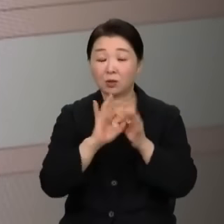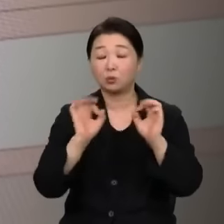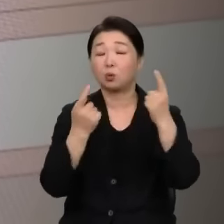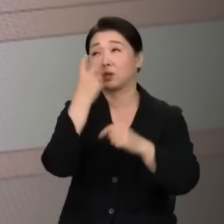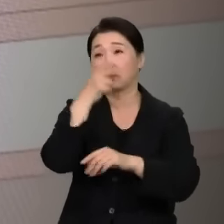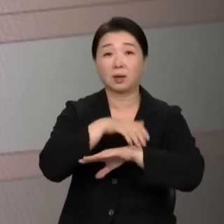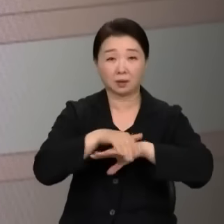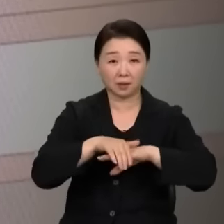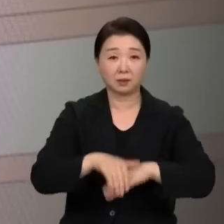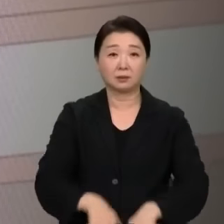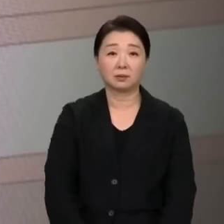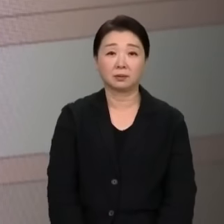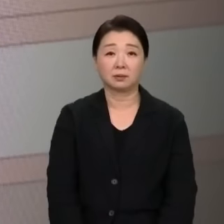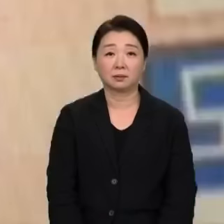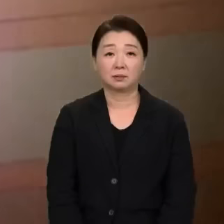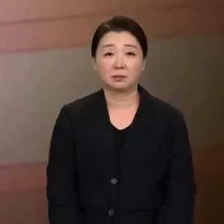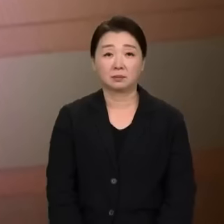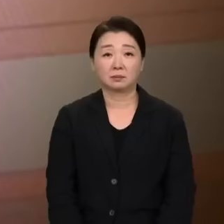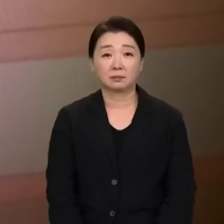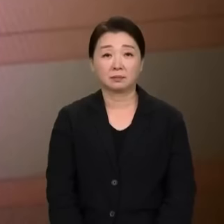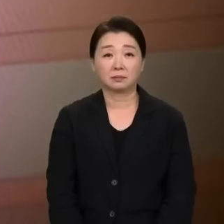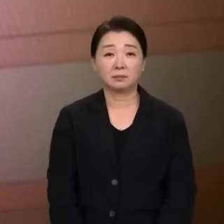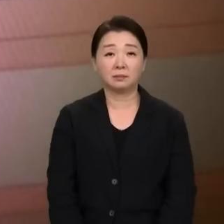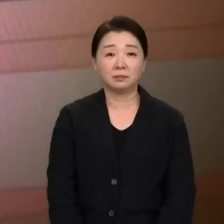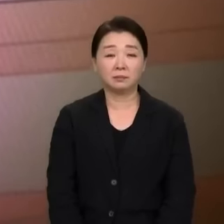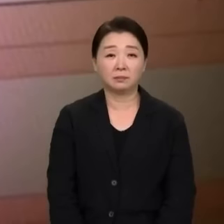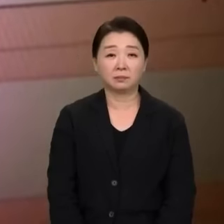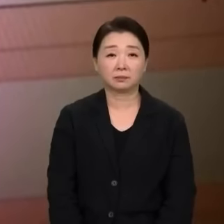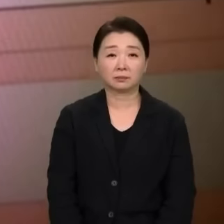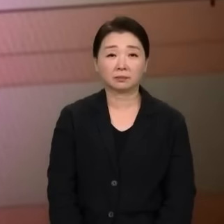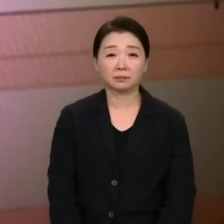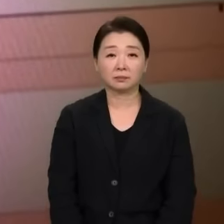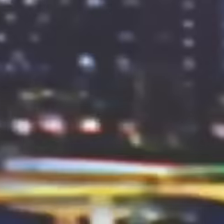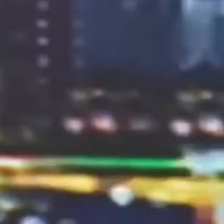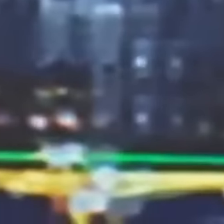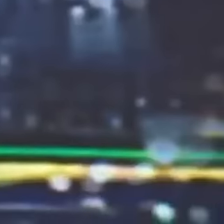조사할 계획인 것으로 파악됐습니다. JTBC 박병현입니다.